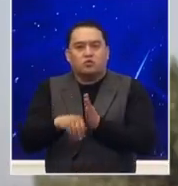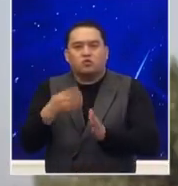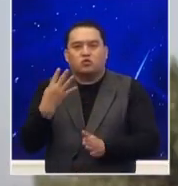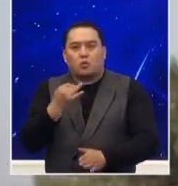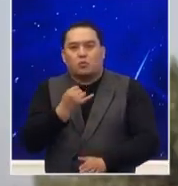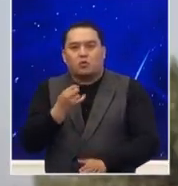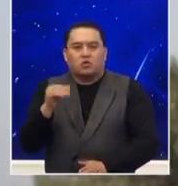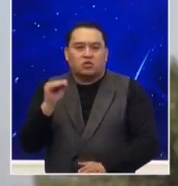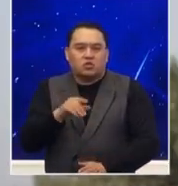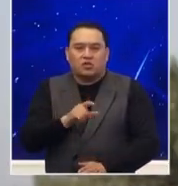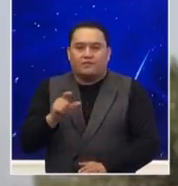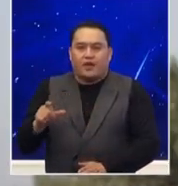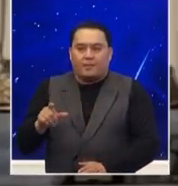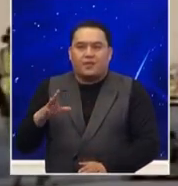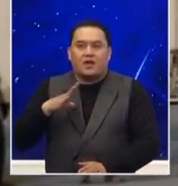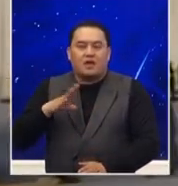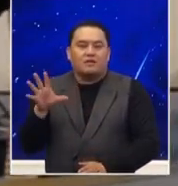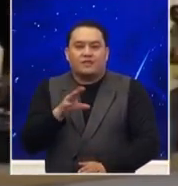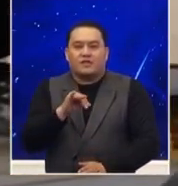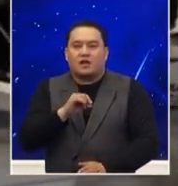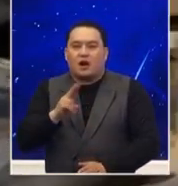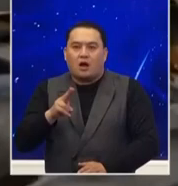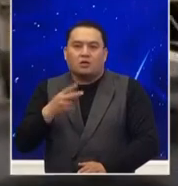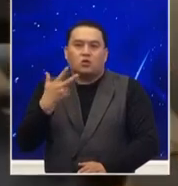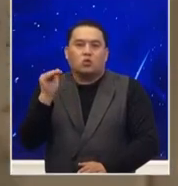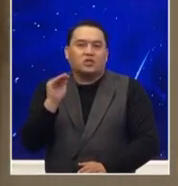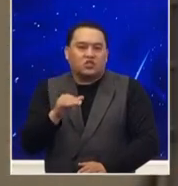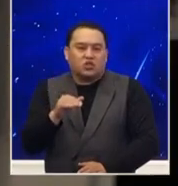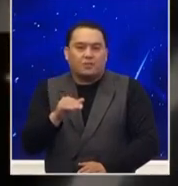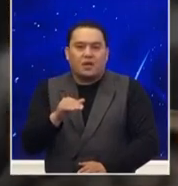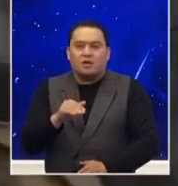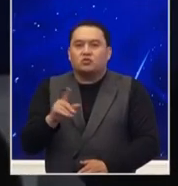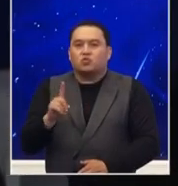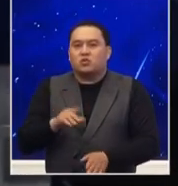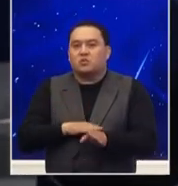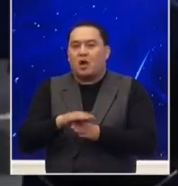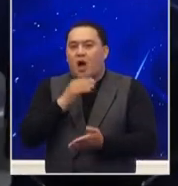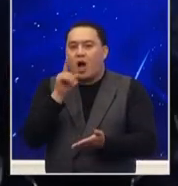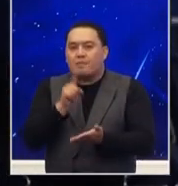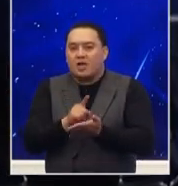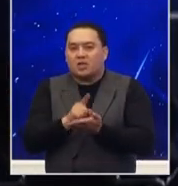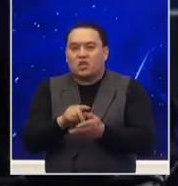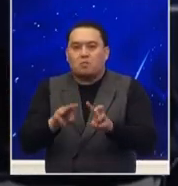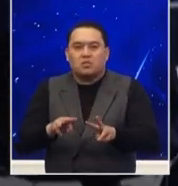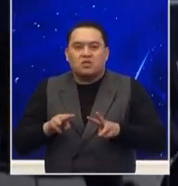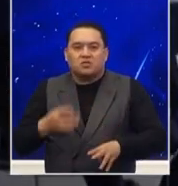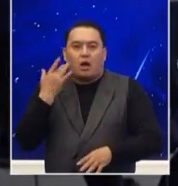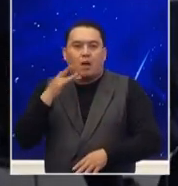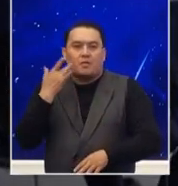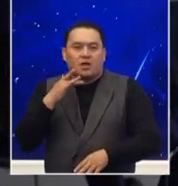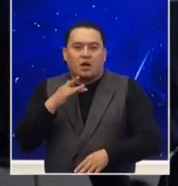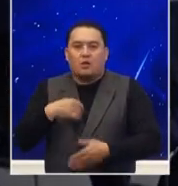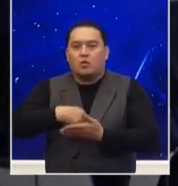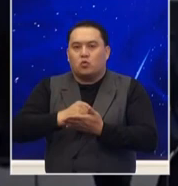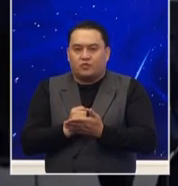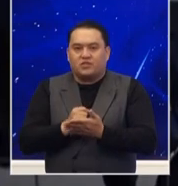около 4500 человек, в Ираке около 3000. Несмотря на это, исполняющий обязанности министра обороны США